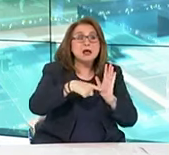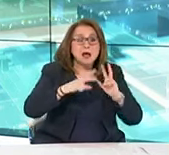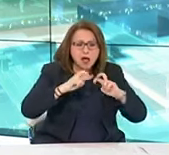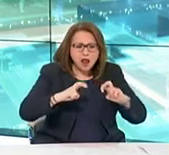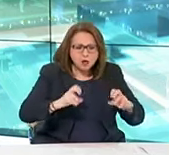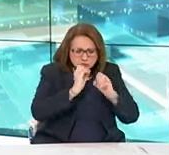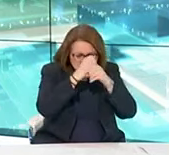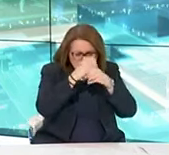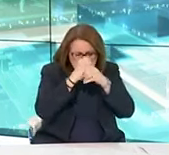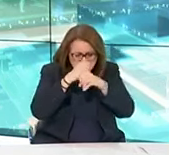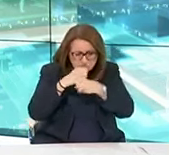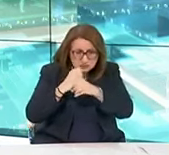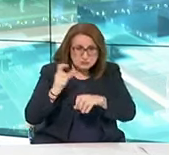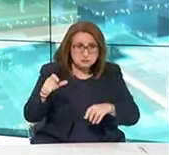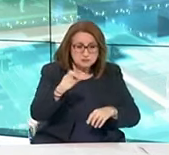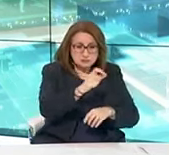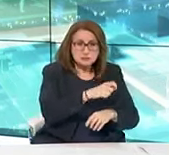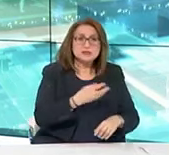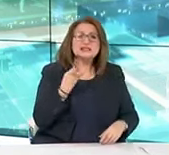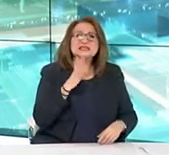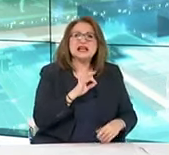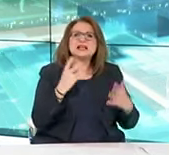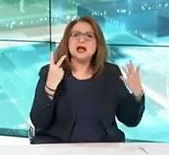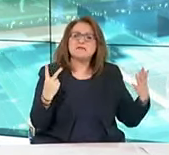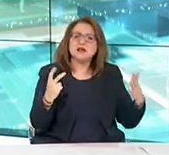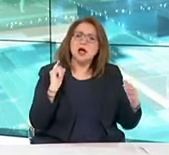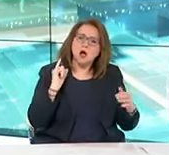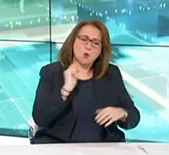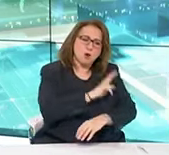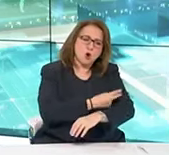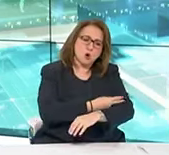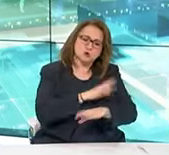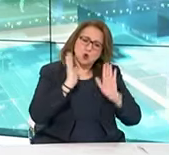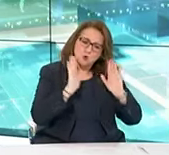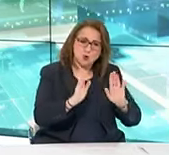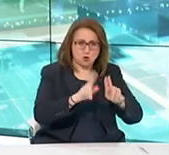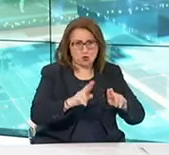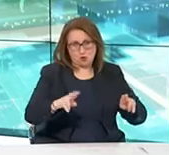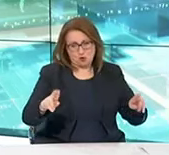ιό. 47 ασθενείς εξακολουθούν να νοσηλεύονται.